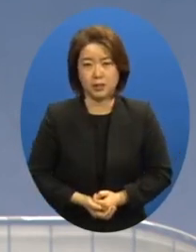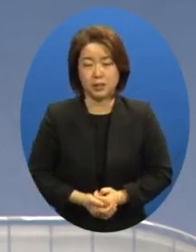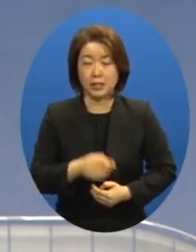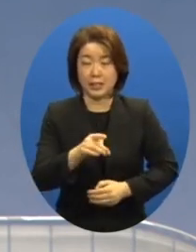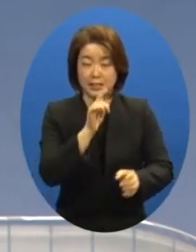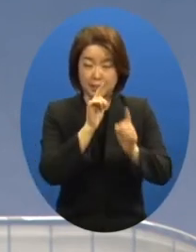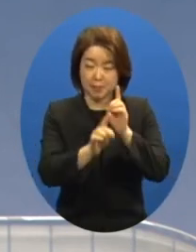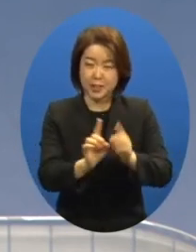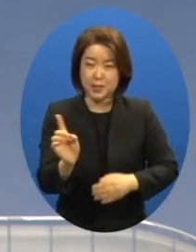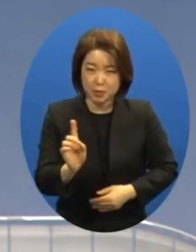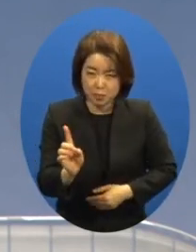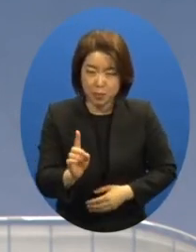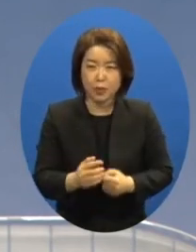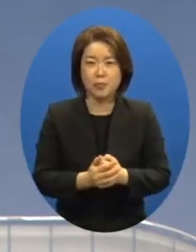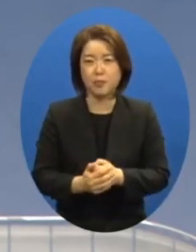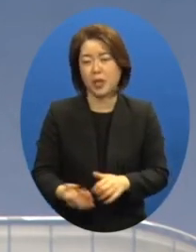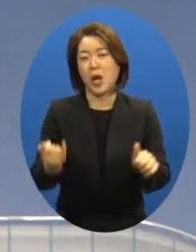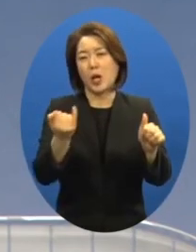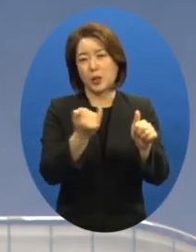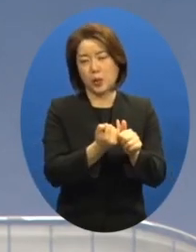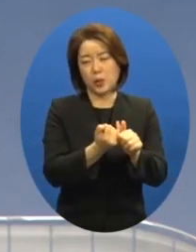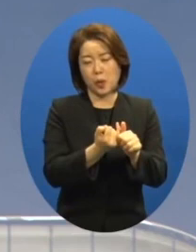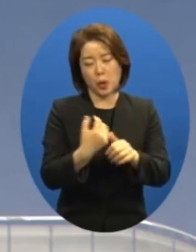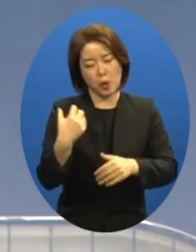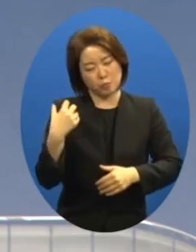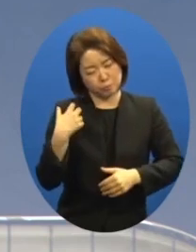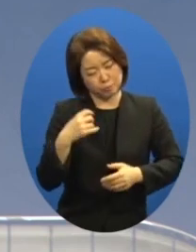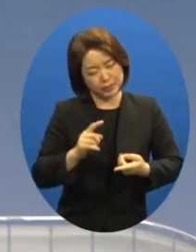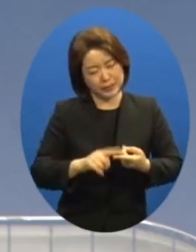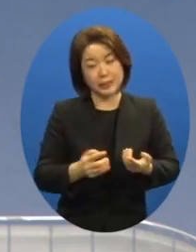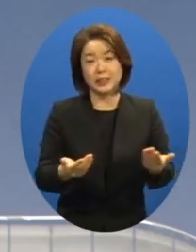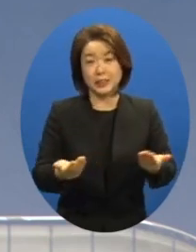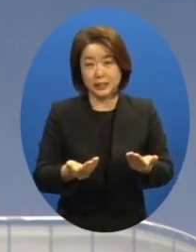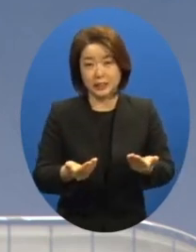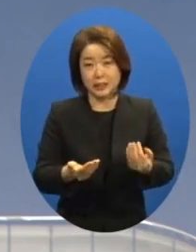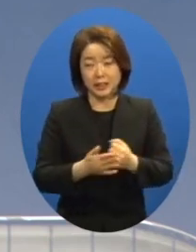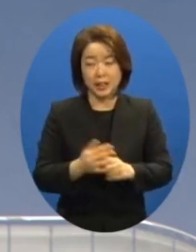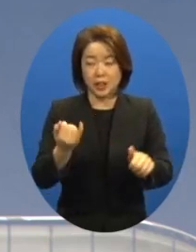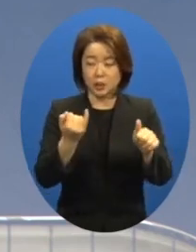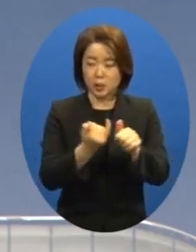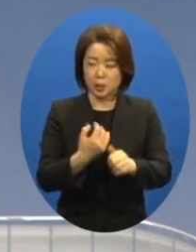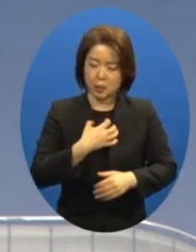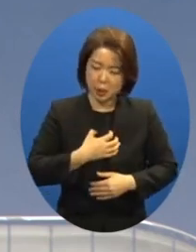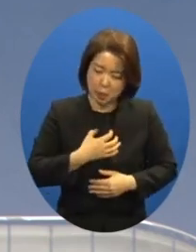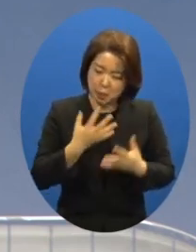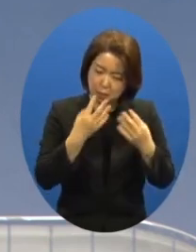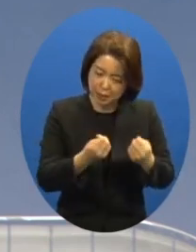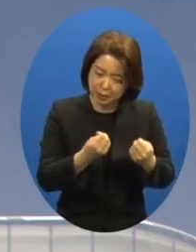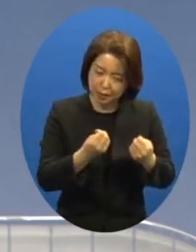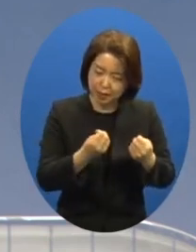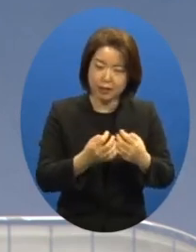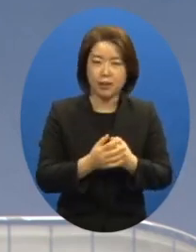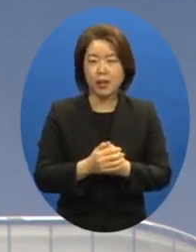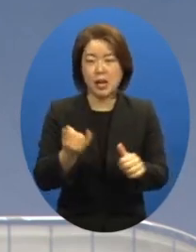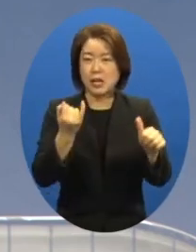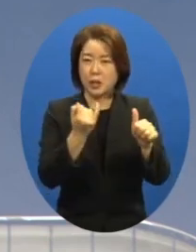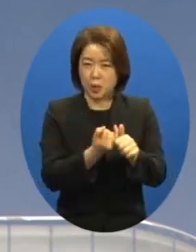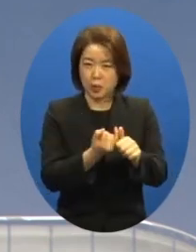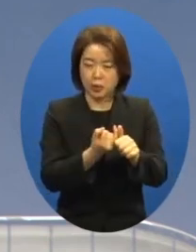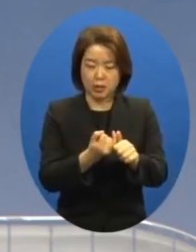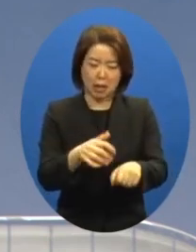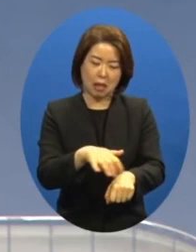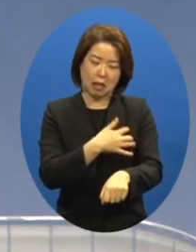말씀은 결혼은 부담스러운 일이다 북 결혼은 염려가 많다 결혼은